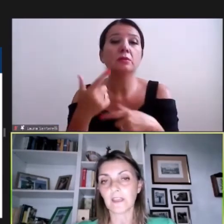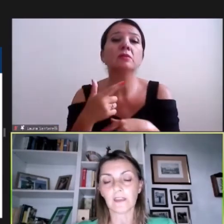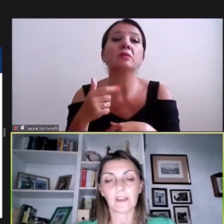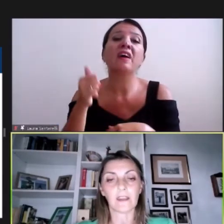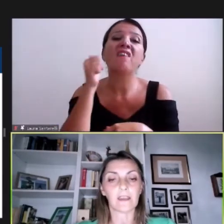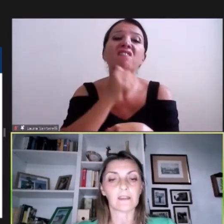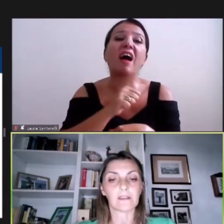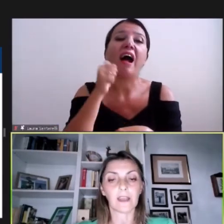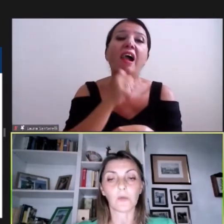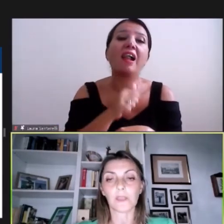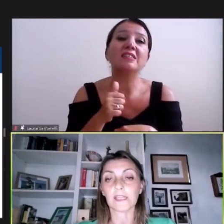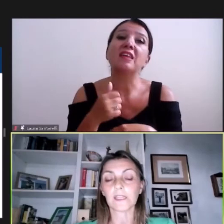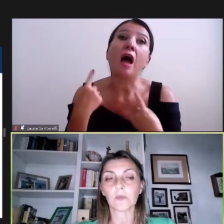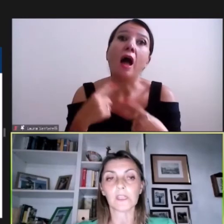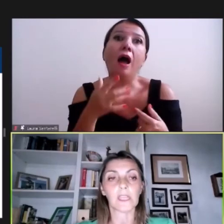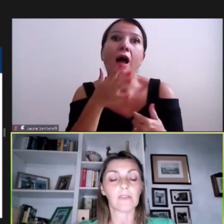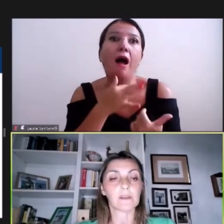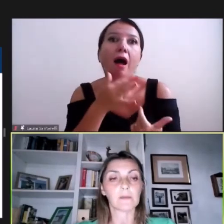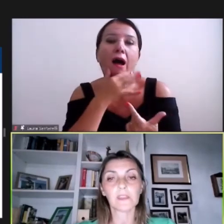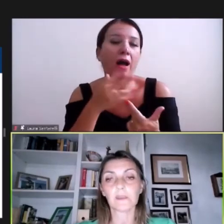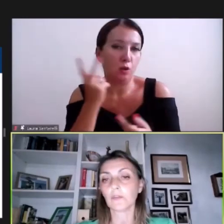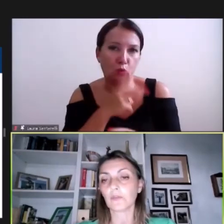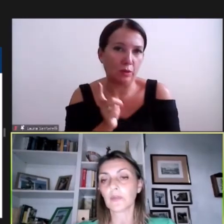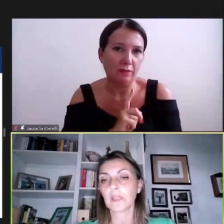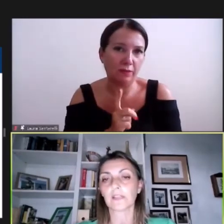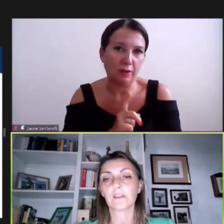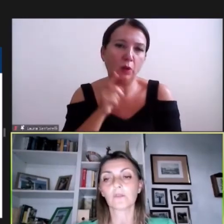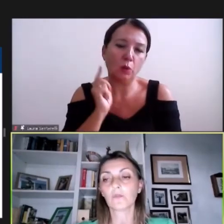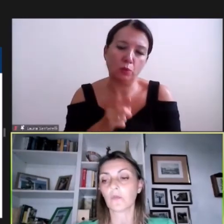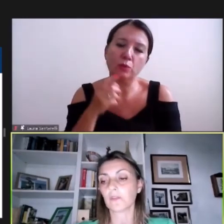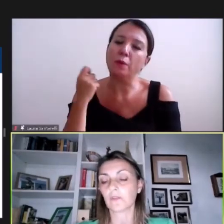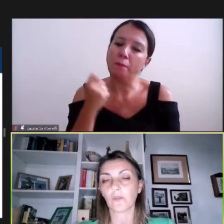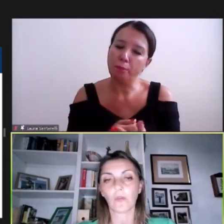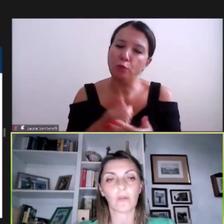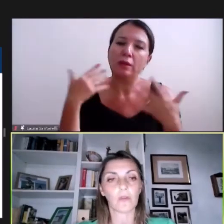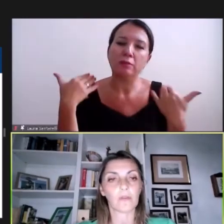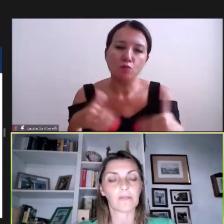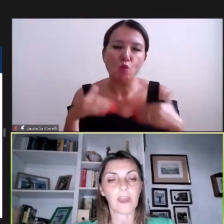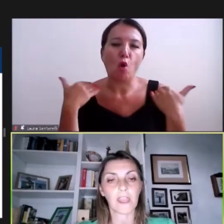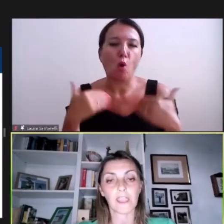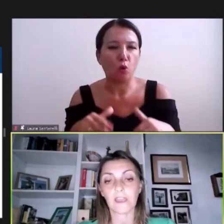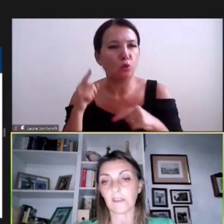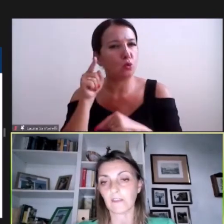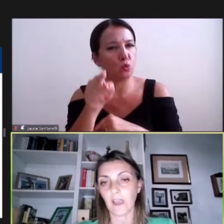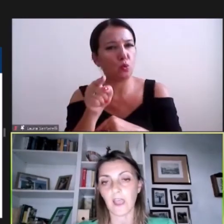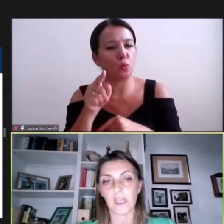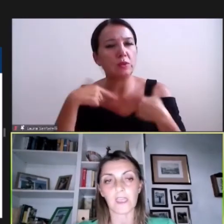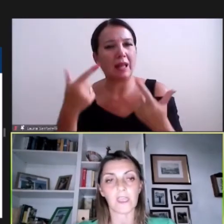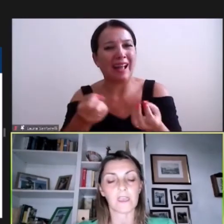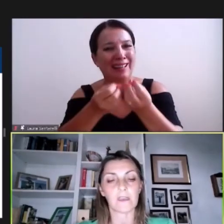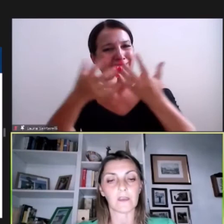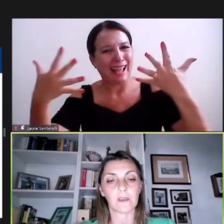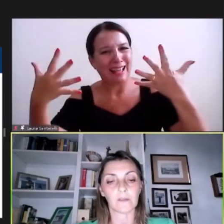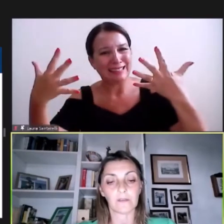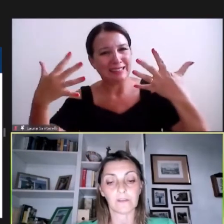aspettative nell'acquirente. Quindi è veramente molto importante su questo fare chiarezza